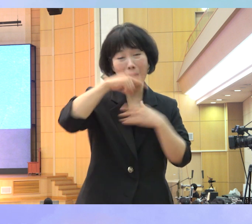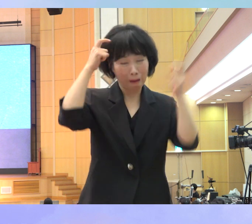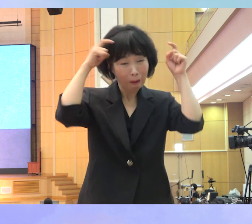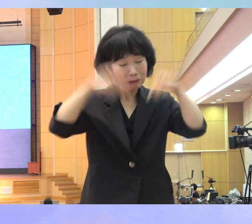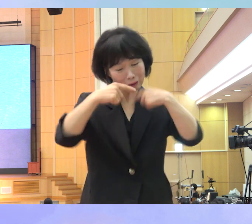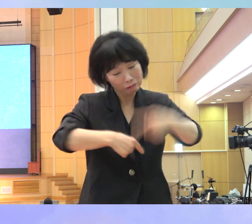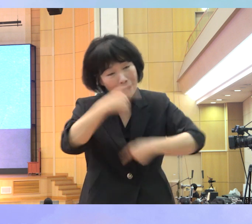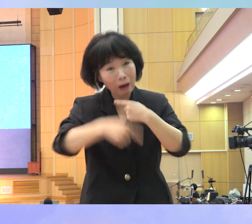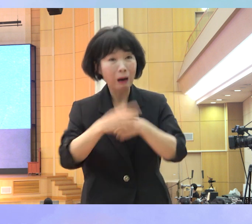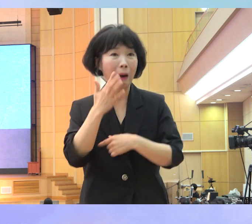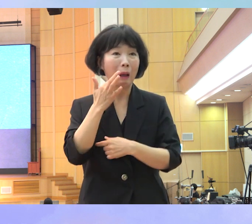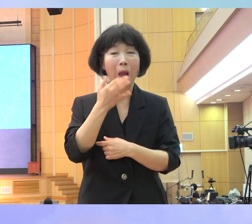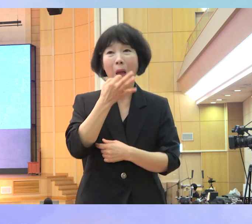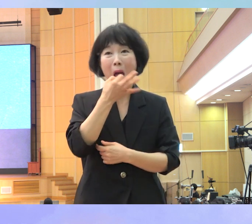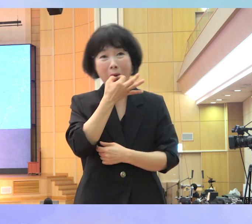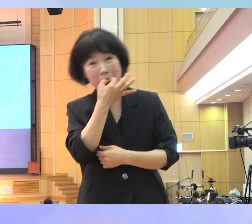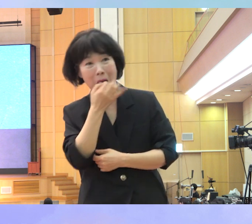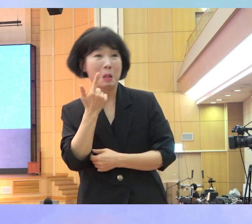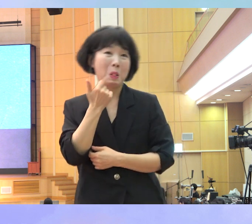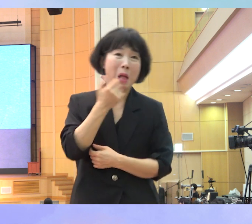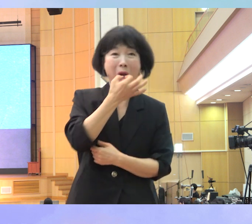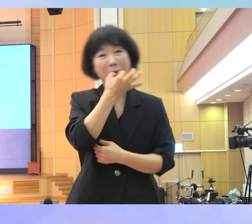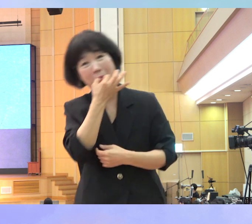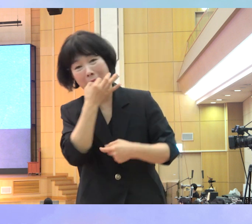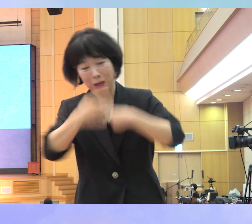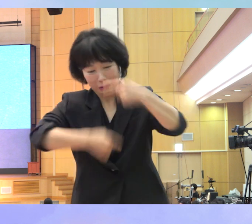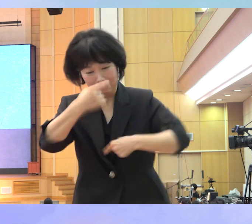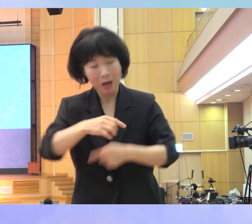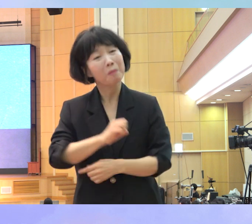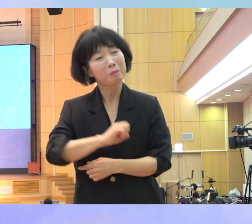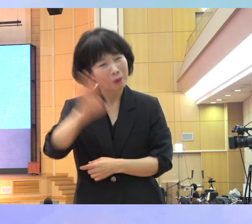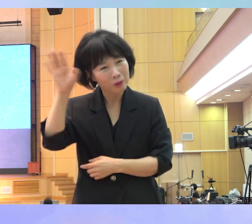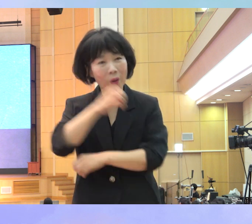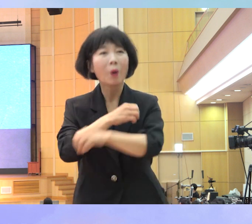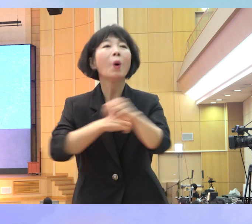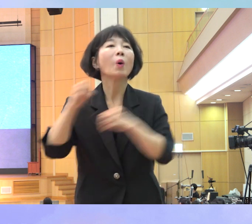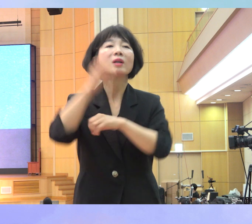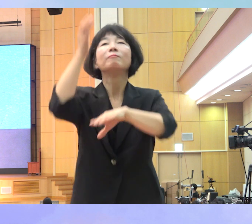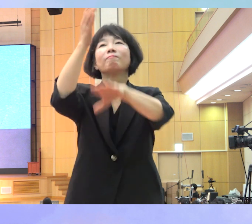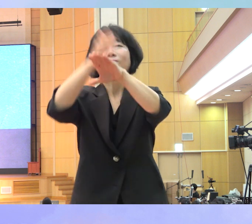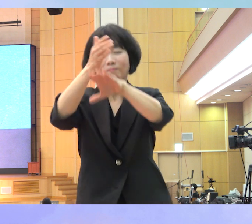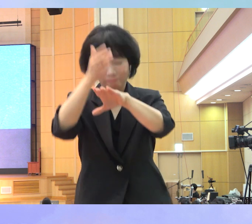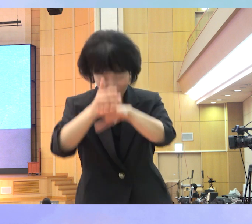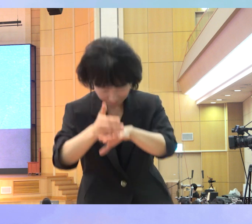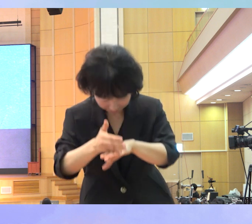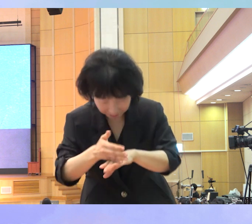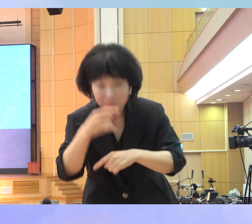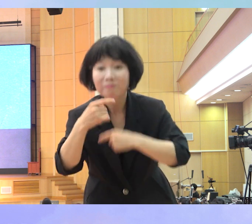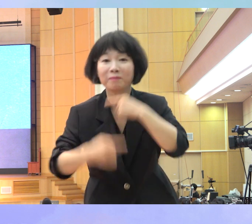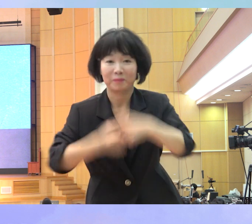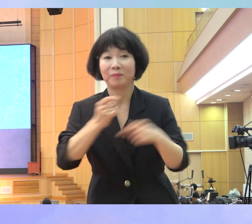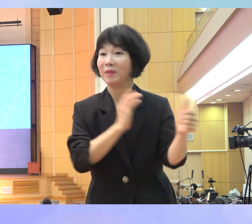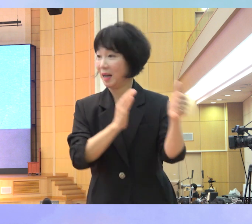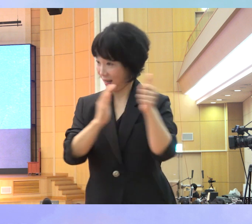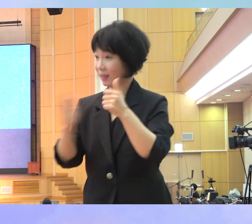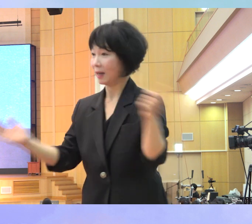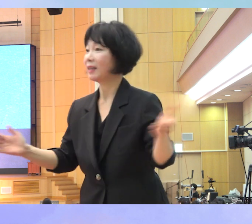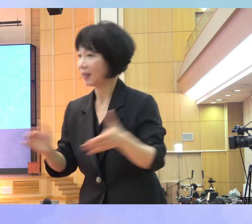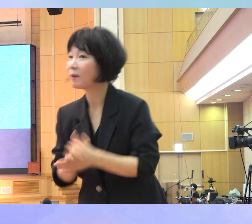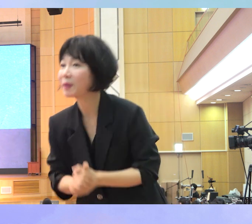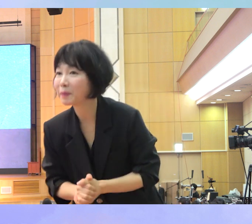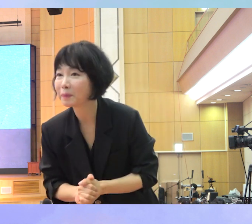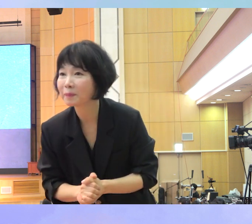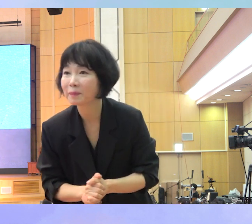말, 탐욕의 말, 음욕의 말, 이런 거 다 버려버리고 돌이켜 무슨 말을 하라? 감사의 말을 하라. 이게 오늘